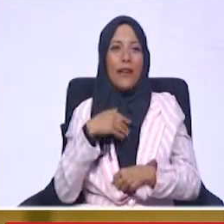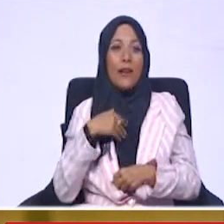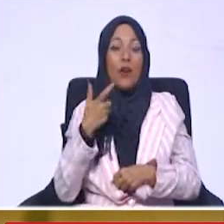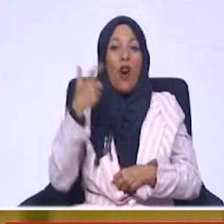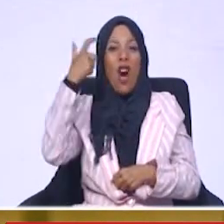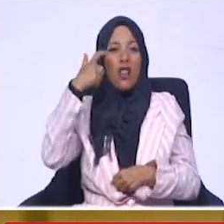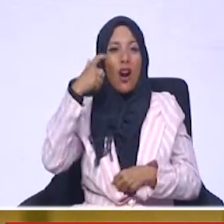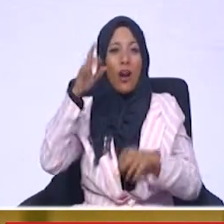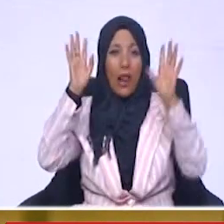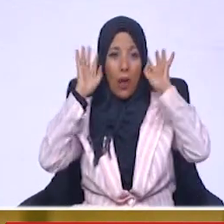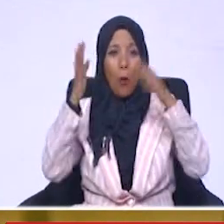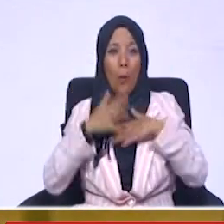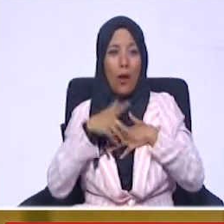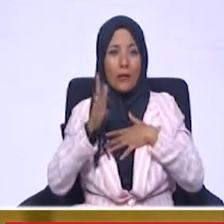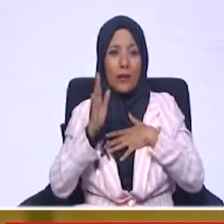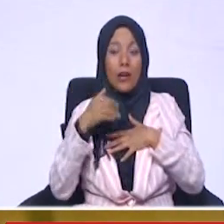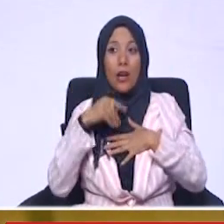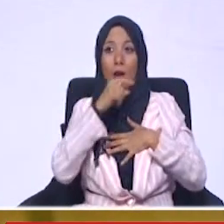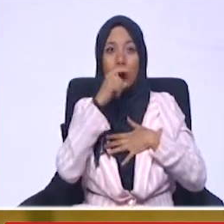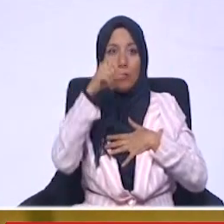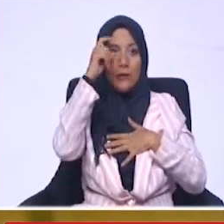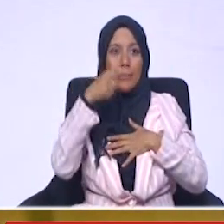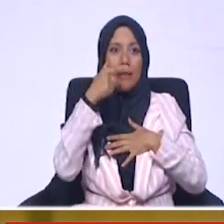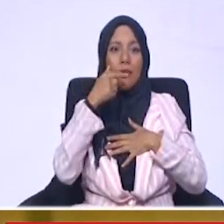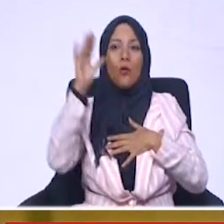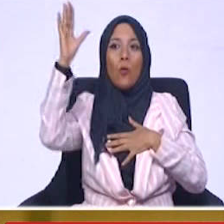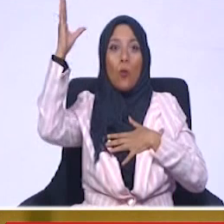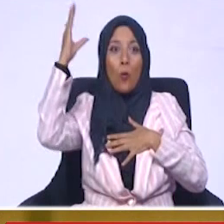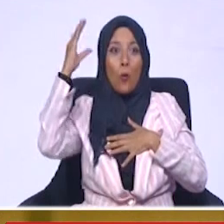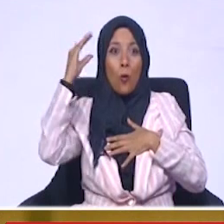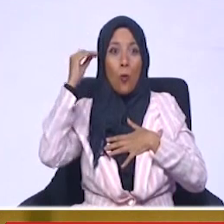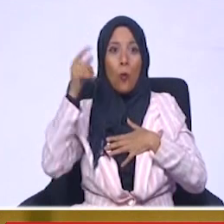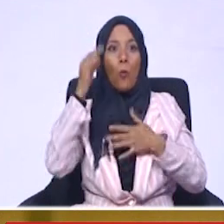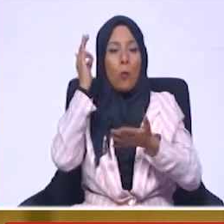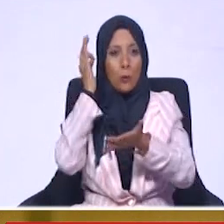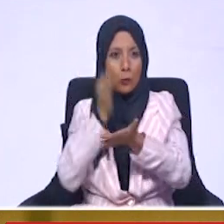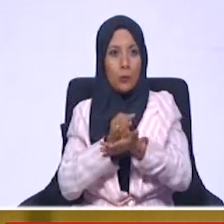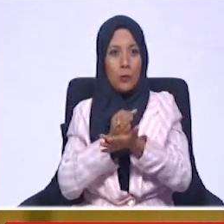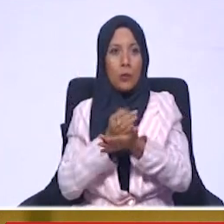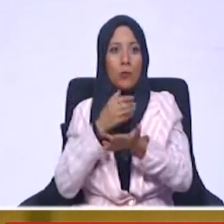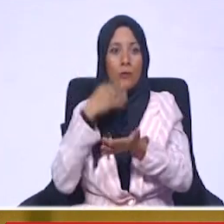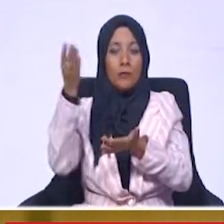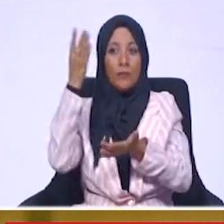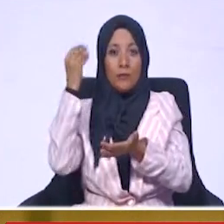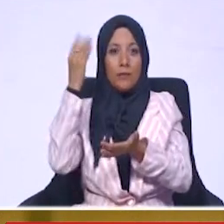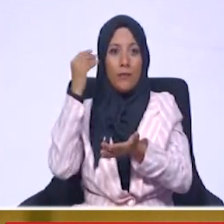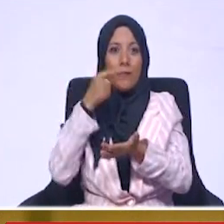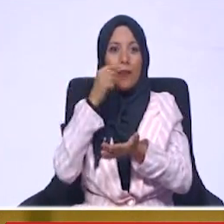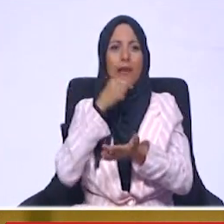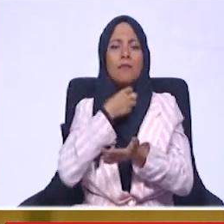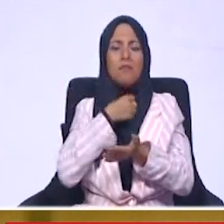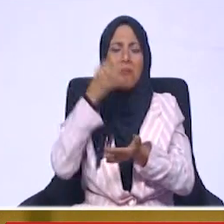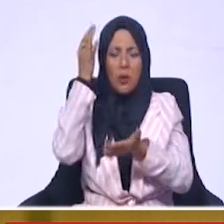الشريف معهدي واقرا القران الكريم كاملا باحكامه واقراه ايضا ترتيلا